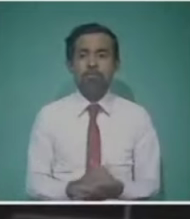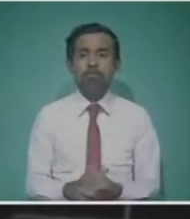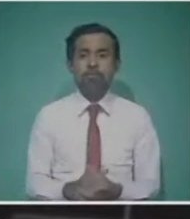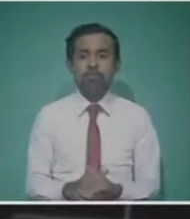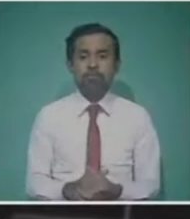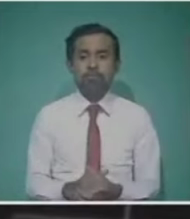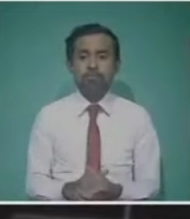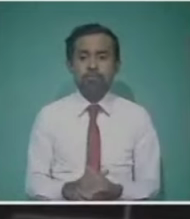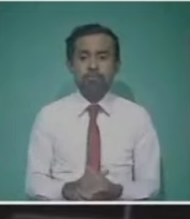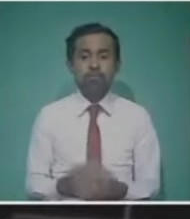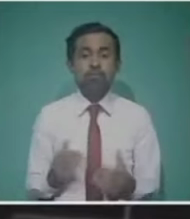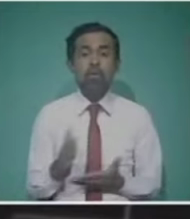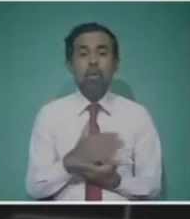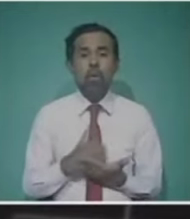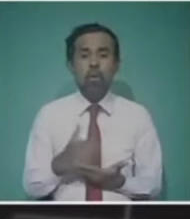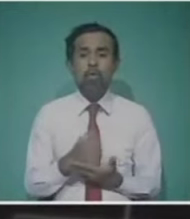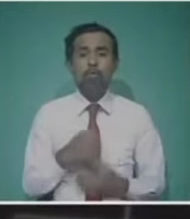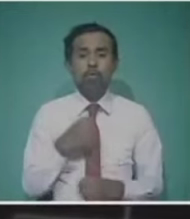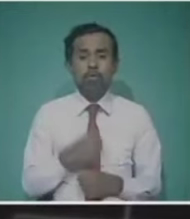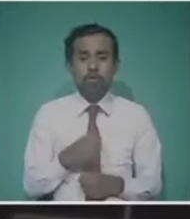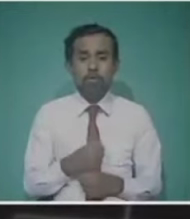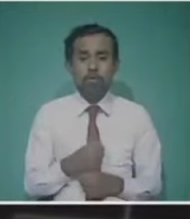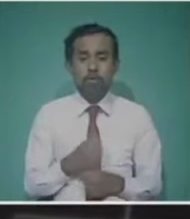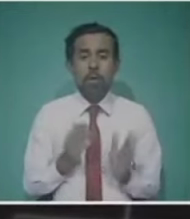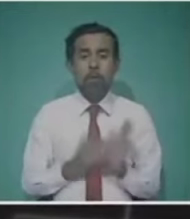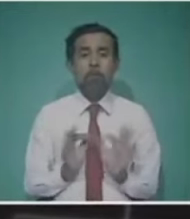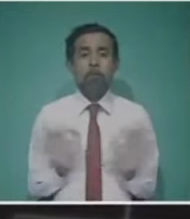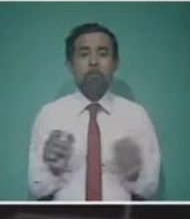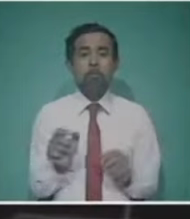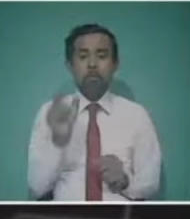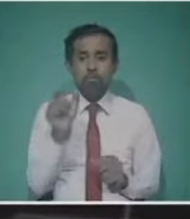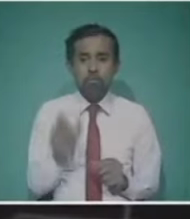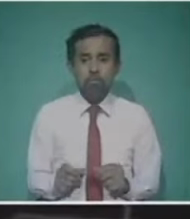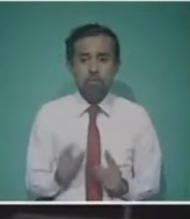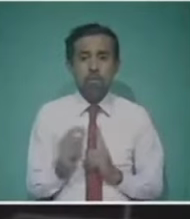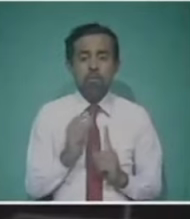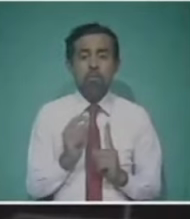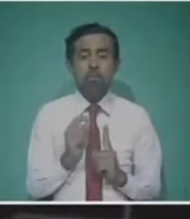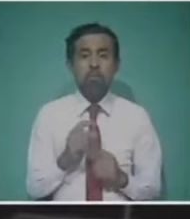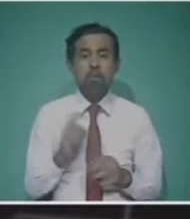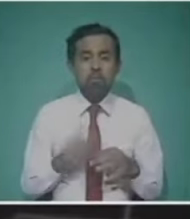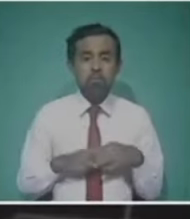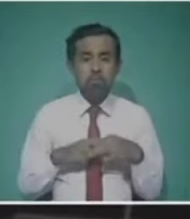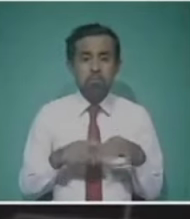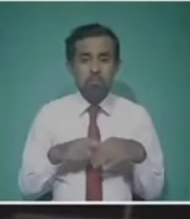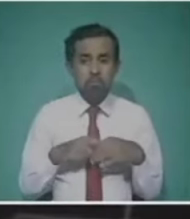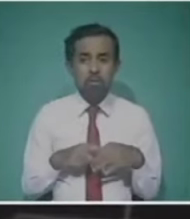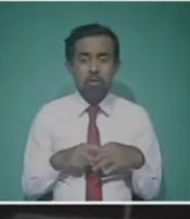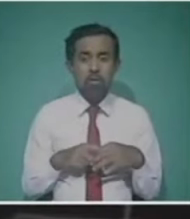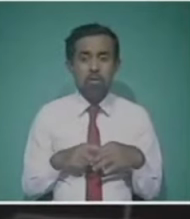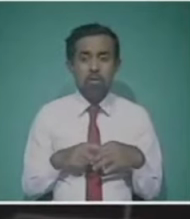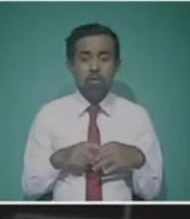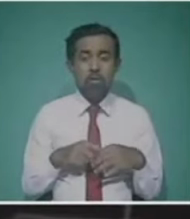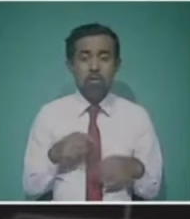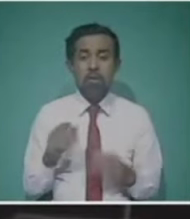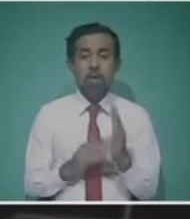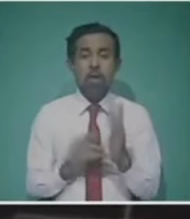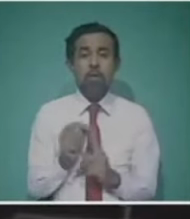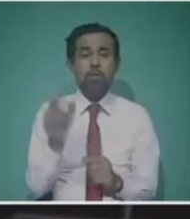இவற்றையெல்லாம் ஊடகங்கள் சொன்னாலும் அல்லது பார்லமெண்ட்டிலே பேசினாலும் அல்லது கேள்விகள் எழுப்பினாலும் கூட குறித்த அமைச்சர்கள் கூட சரியான பதிலை கொடுப்பது